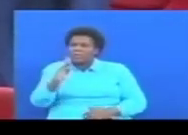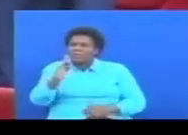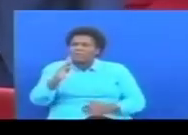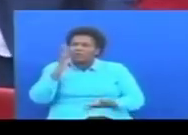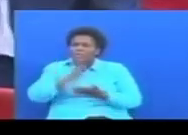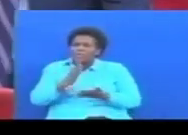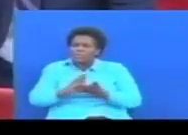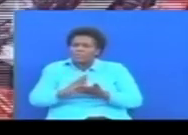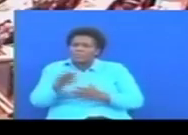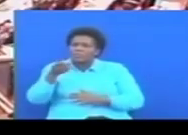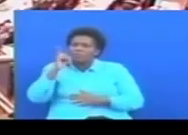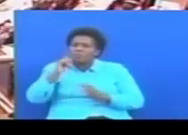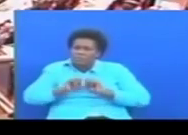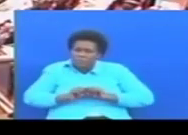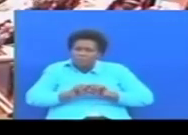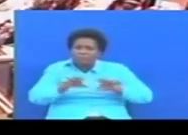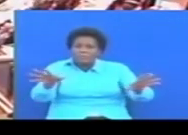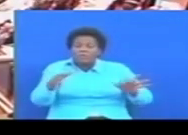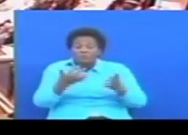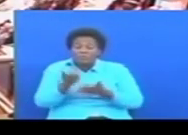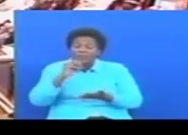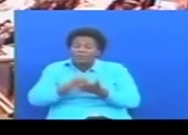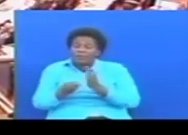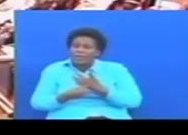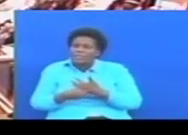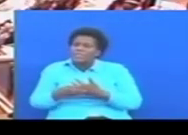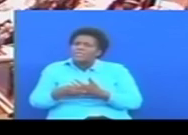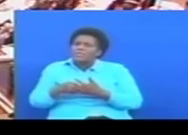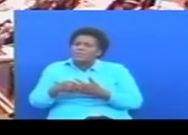limebarikiwa kuwa na mbuga za wanyama na vivutio kadhaa wa kadhaa?